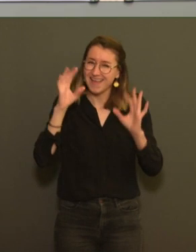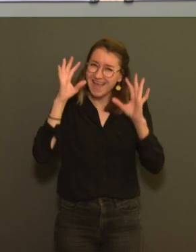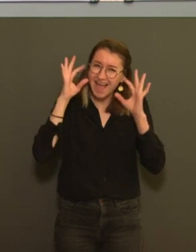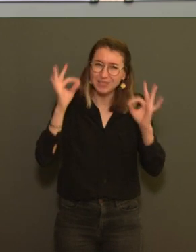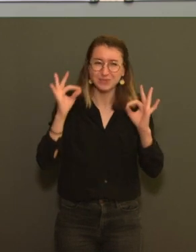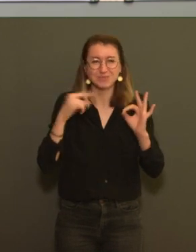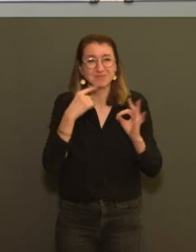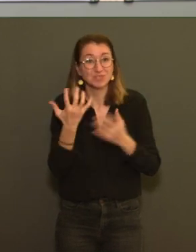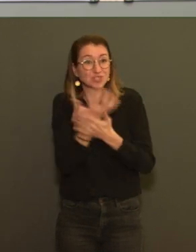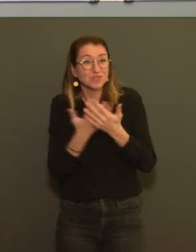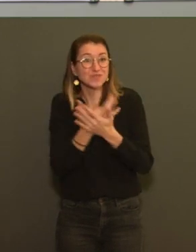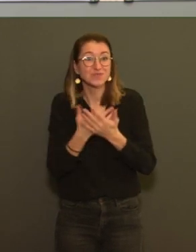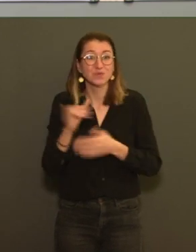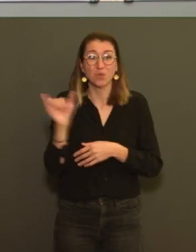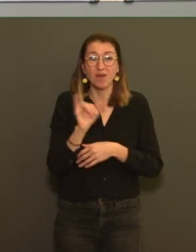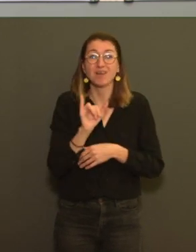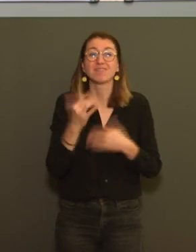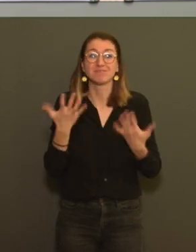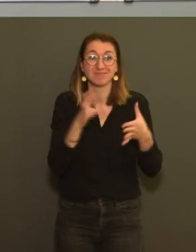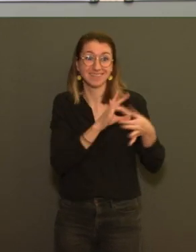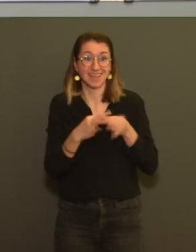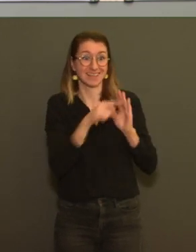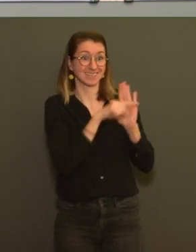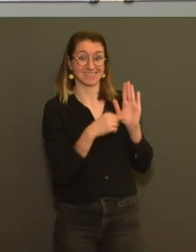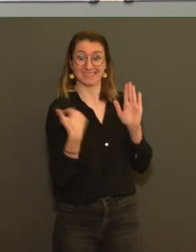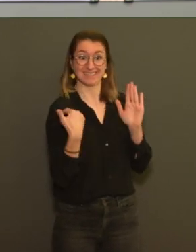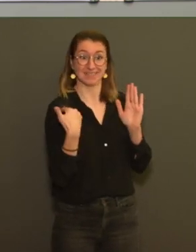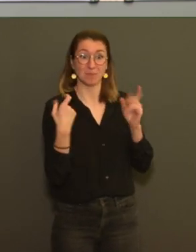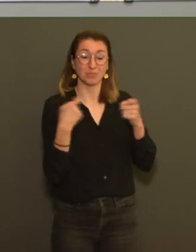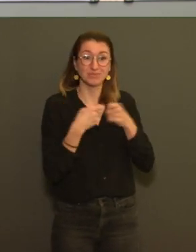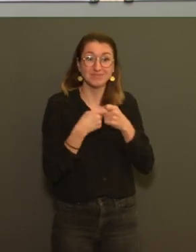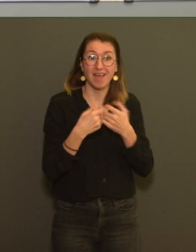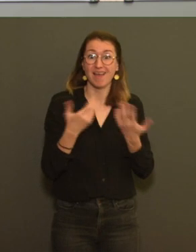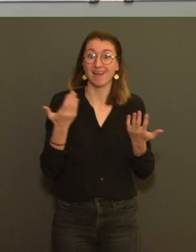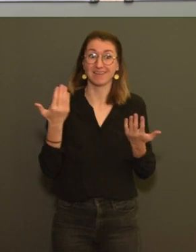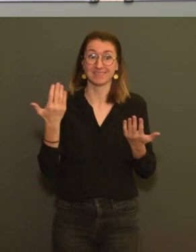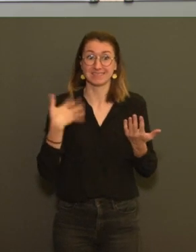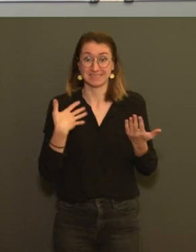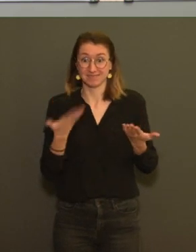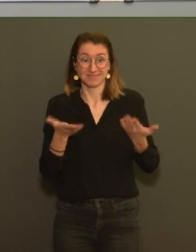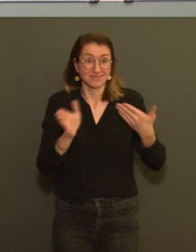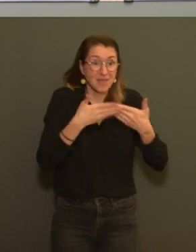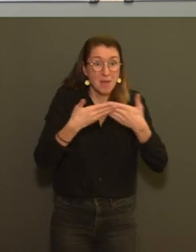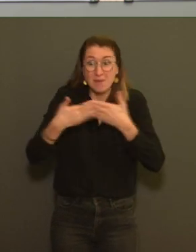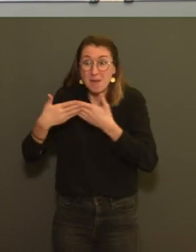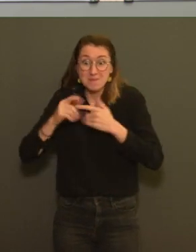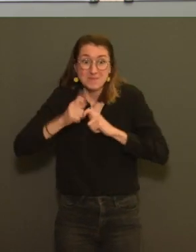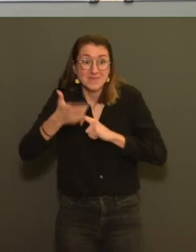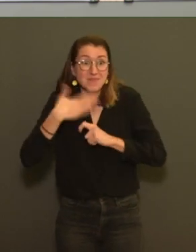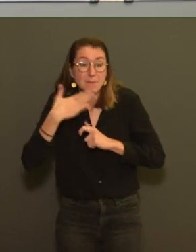de l'impact des mesures qui ont été prises à Bruxelles il y a une bonne dizaine de jours maintenant? Seul le suivi des choses pourra nous le